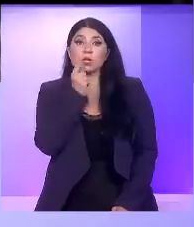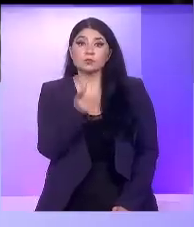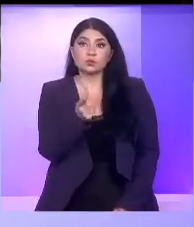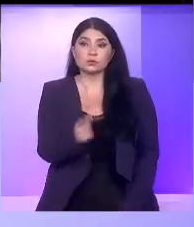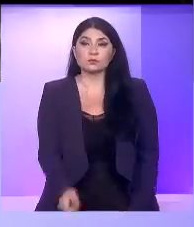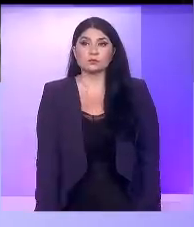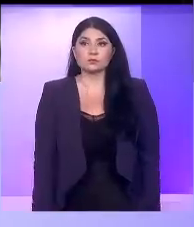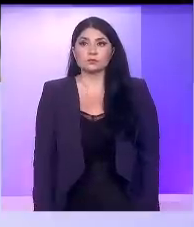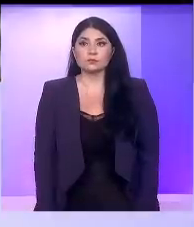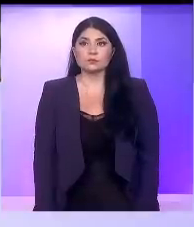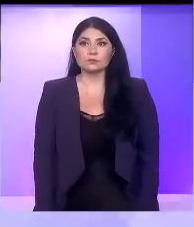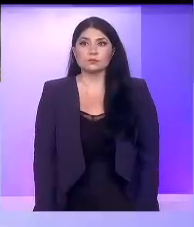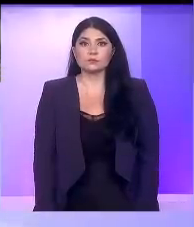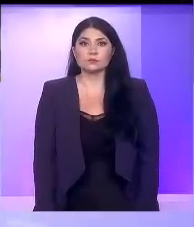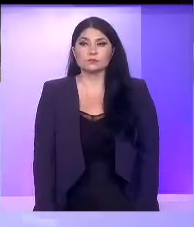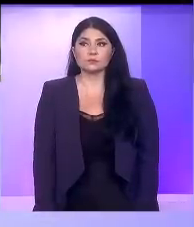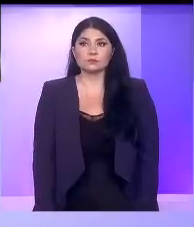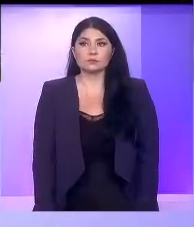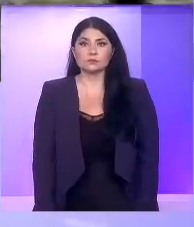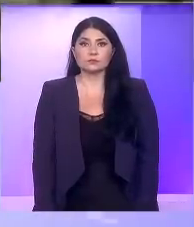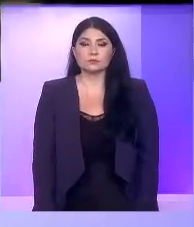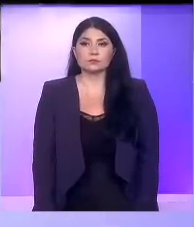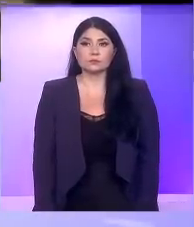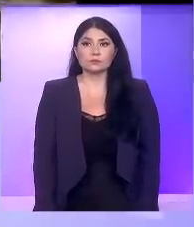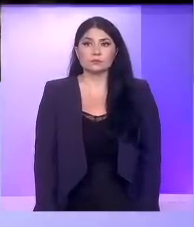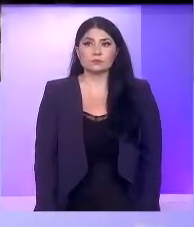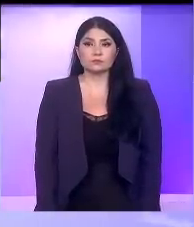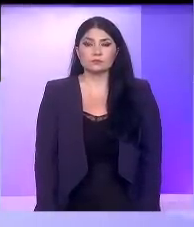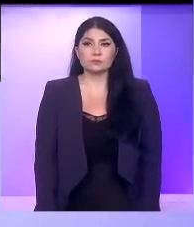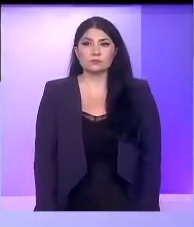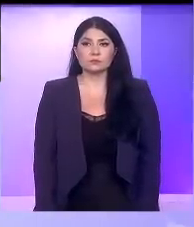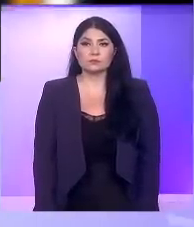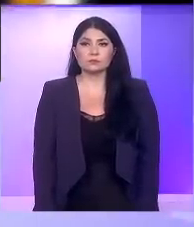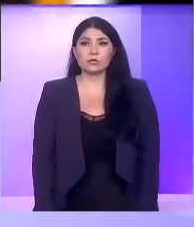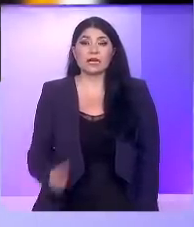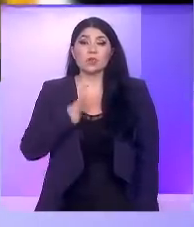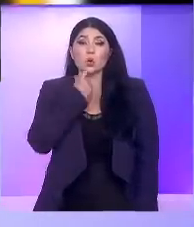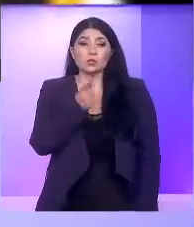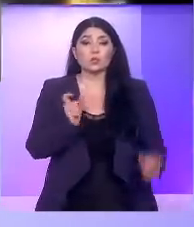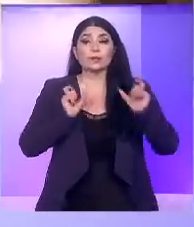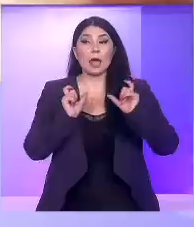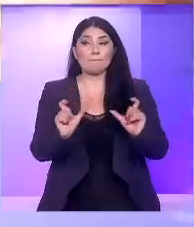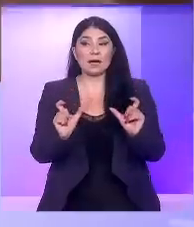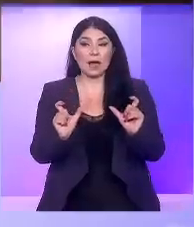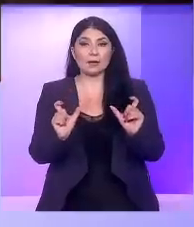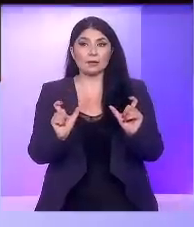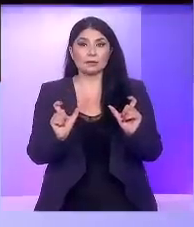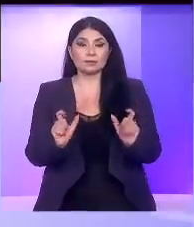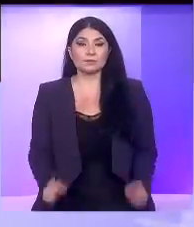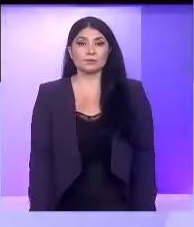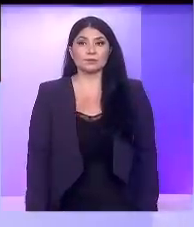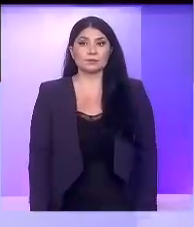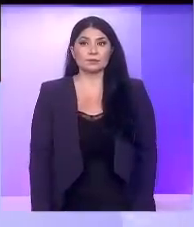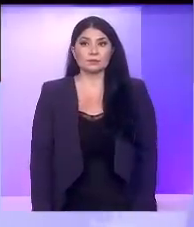Este și un răspuns din partea NATO. Sigur că este un răspuns așa cum este NATO, de apărare, deci de